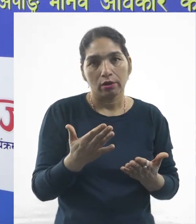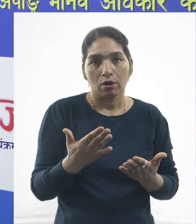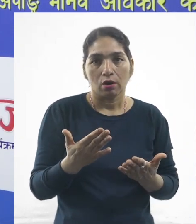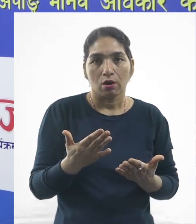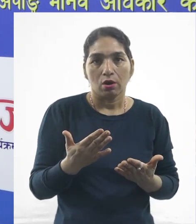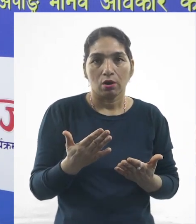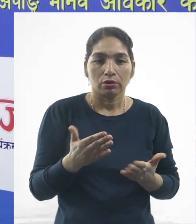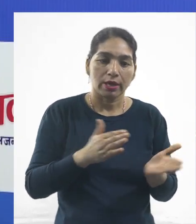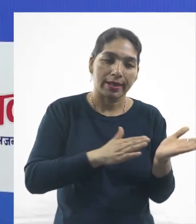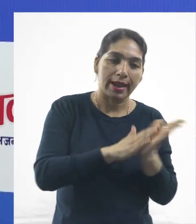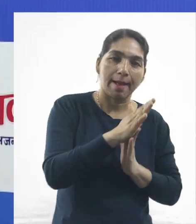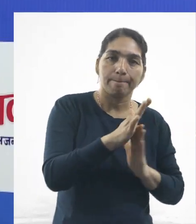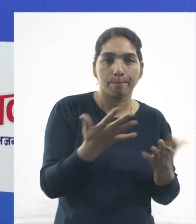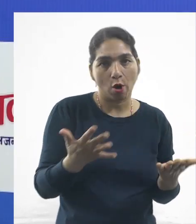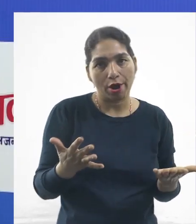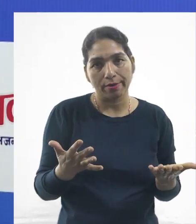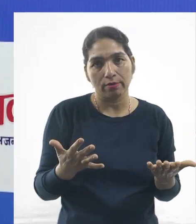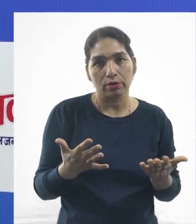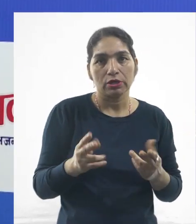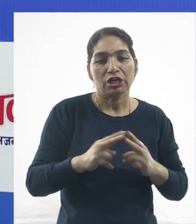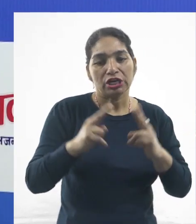जुन ऱ्यामहरू भएन, जुन